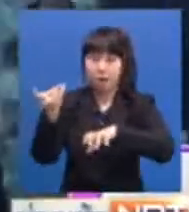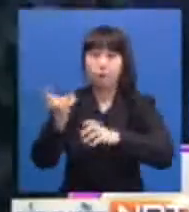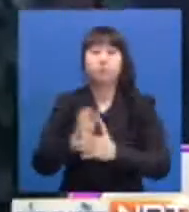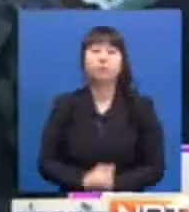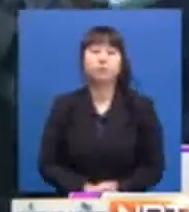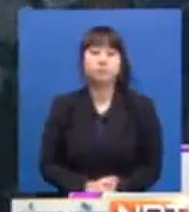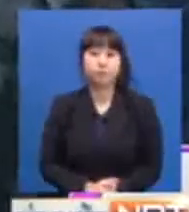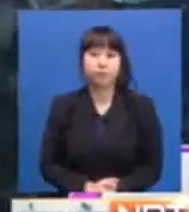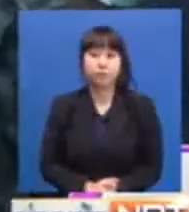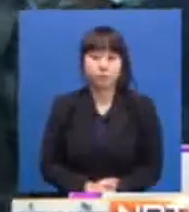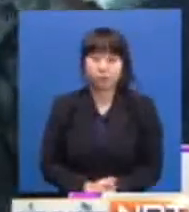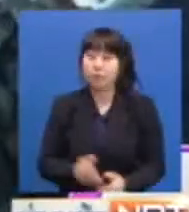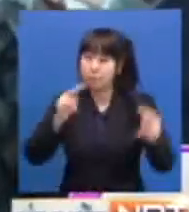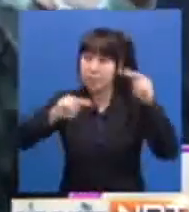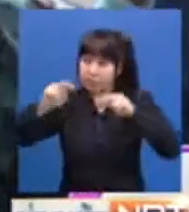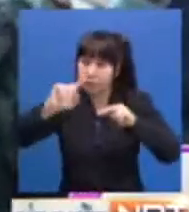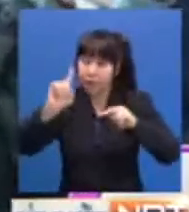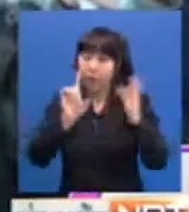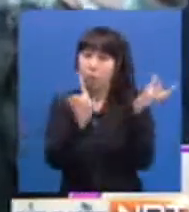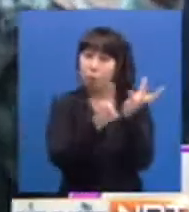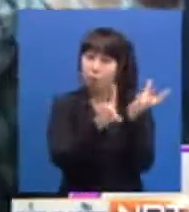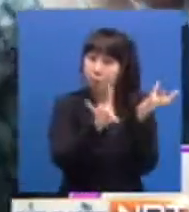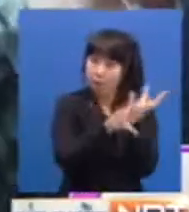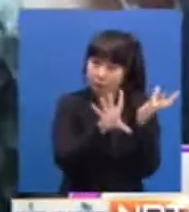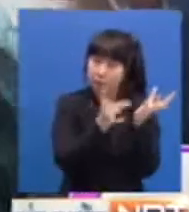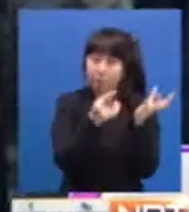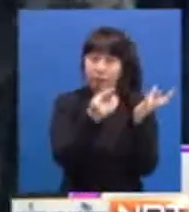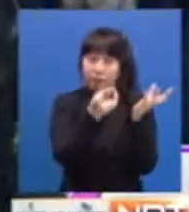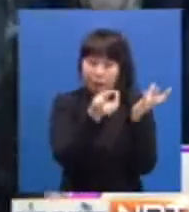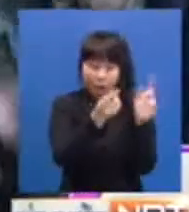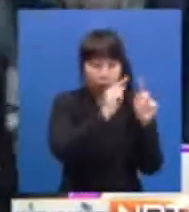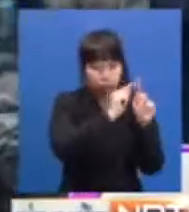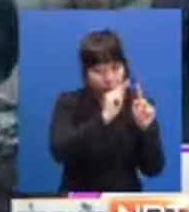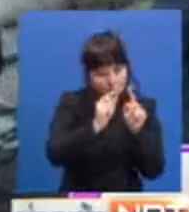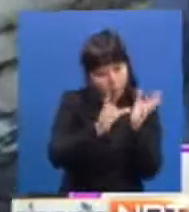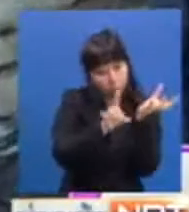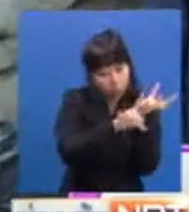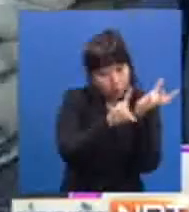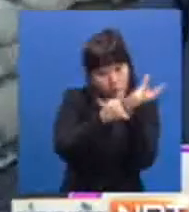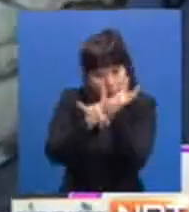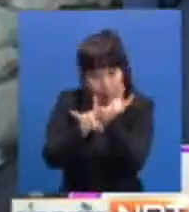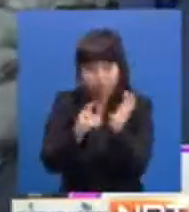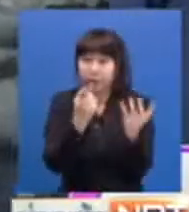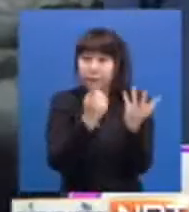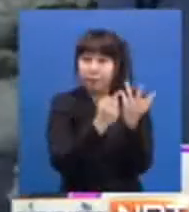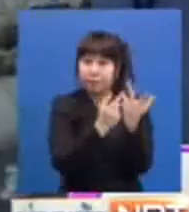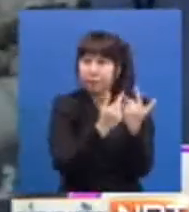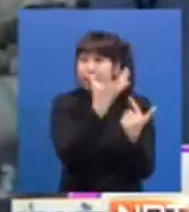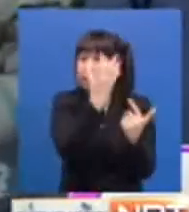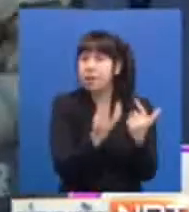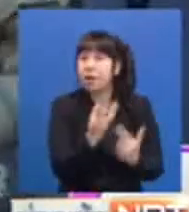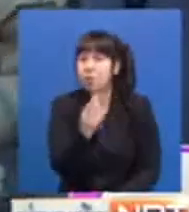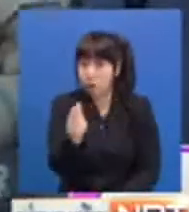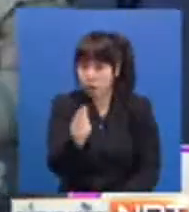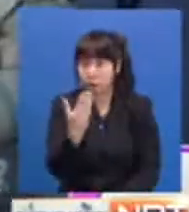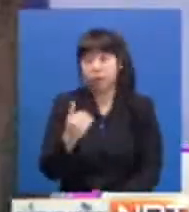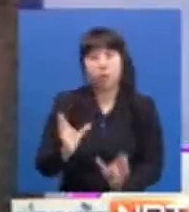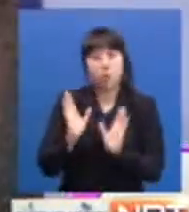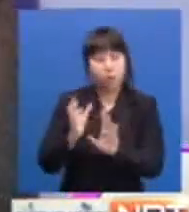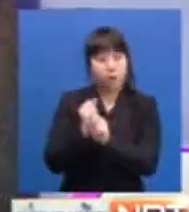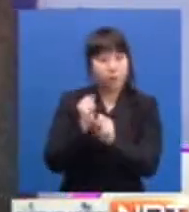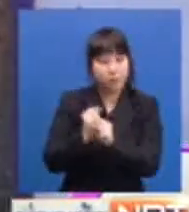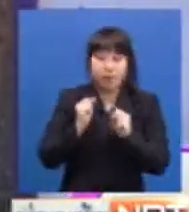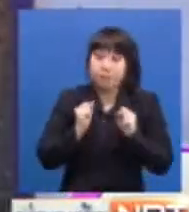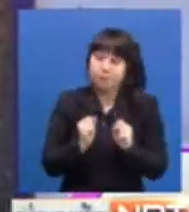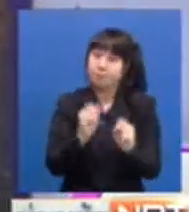โดยจะพิจารณาทั้งเรื่องคุณภาพของข้าวประเภทต่างๆและปริมาณคงเหลือซึ่งคณะทำเราทุกคนต่างร่วมกันทำงาน